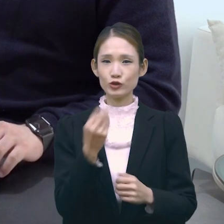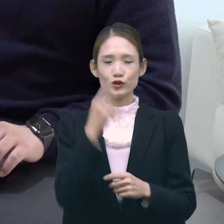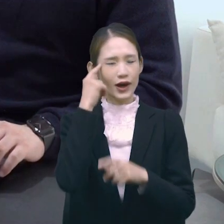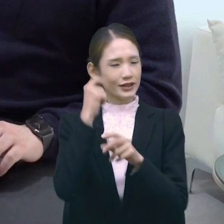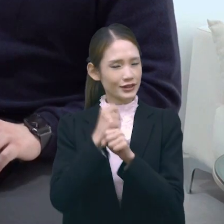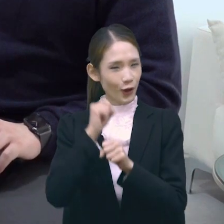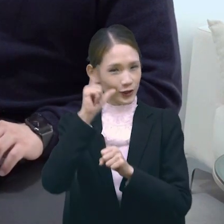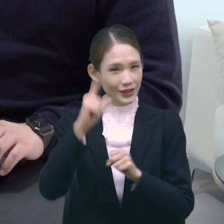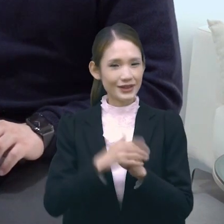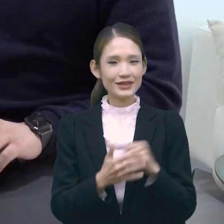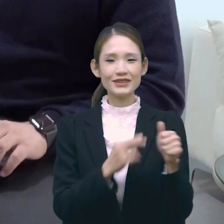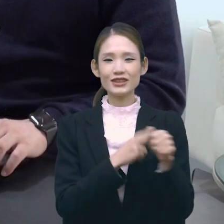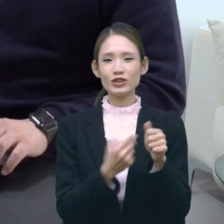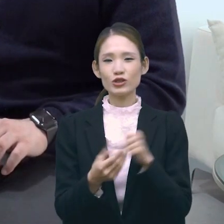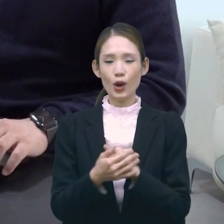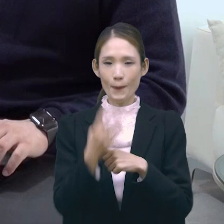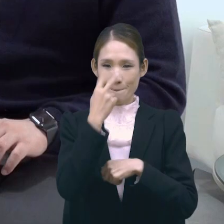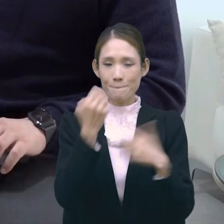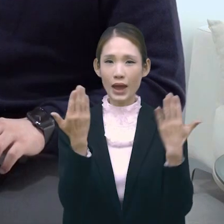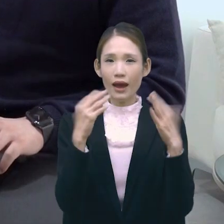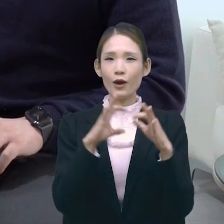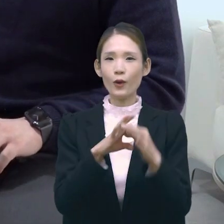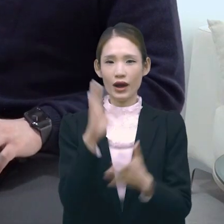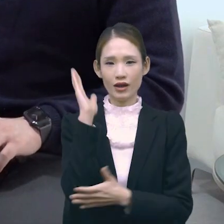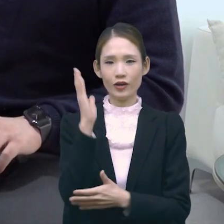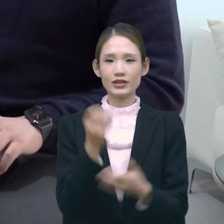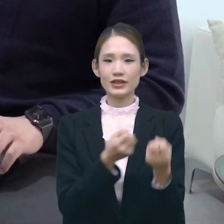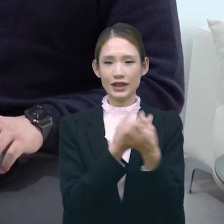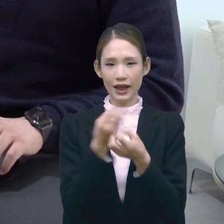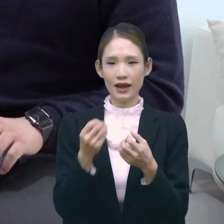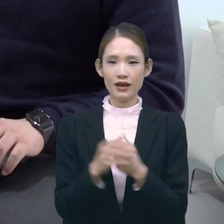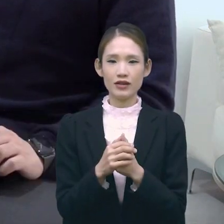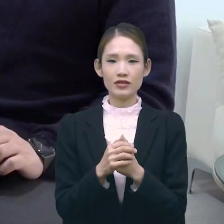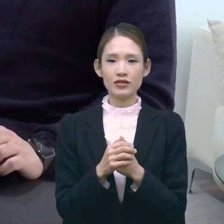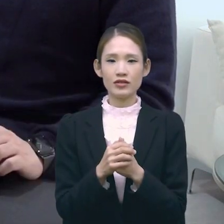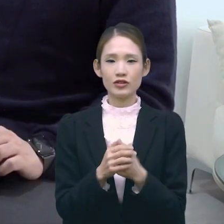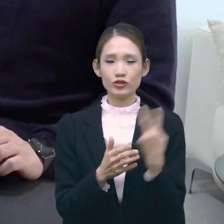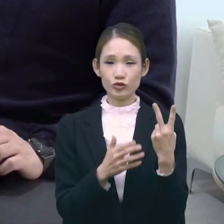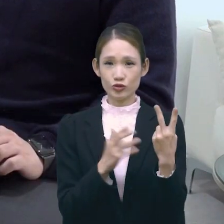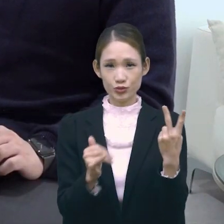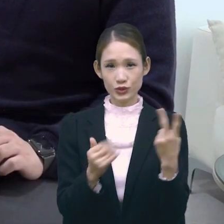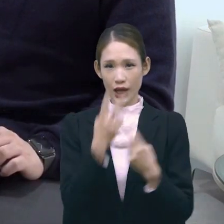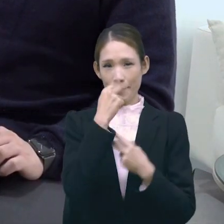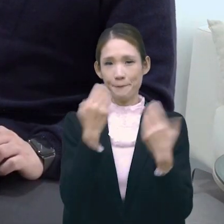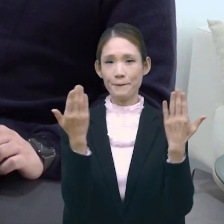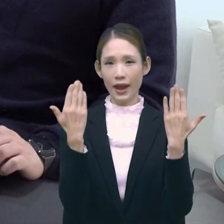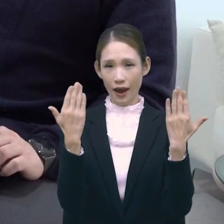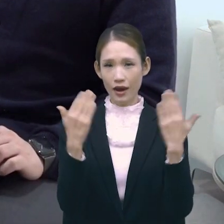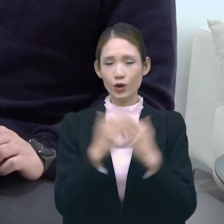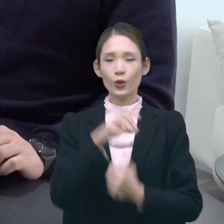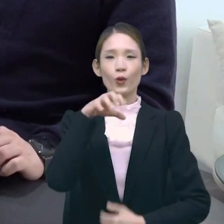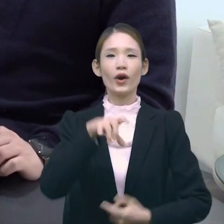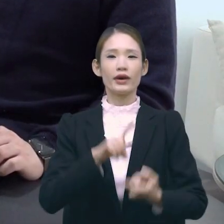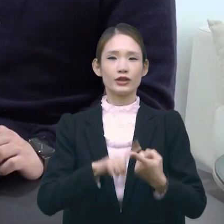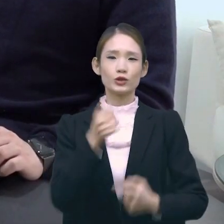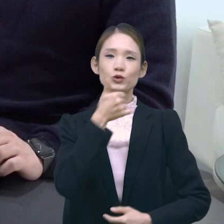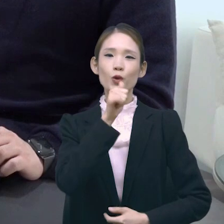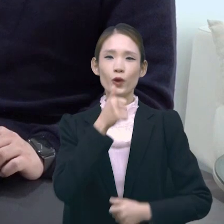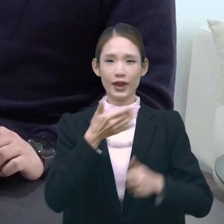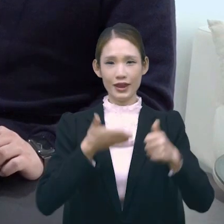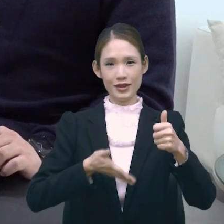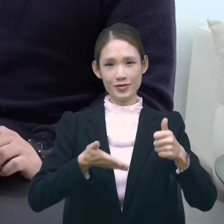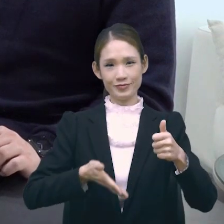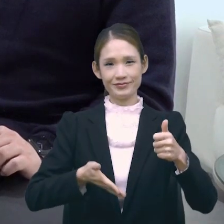우리 수학 천재 안승준 모시고 맹학교 얘기를 아, 맹학교 얘기를 하려고 하는데 자, 두 분께서 맹학교는 이런 곳이다라고